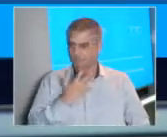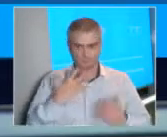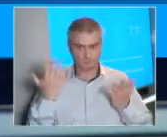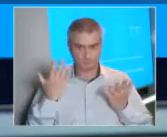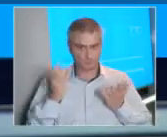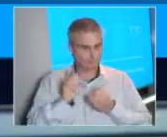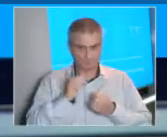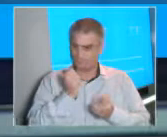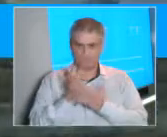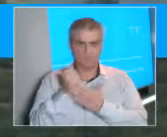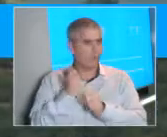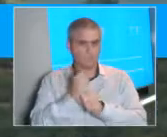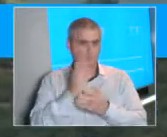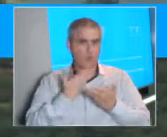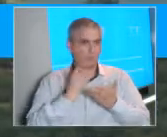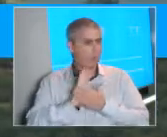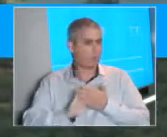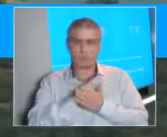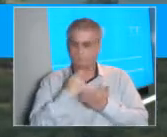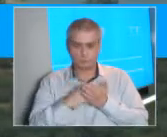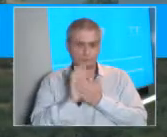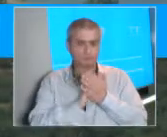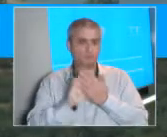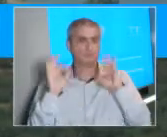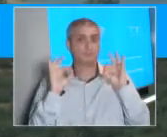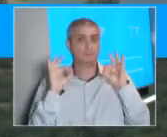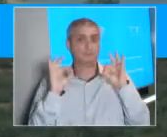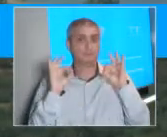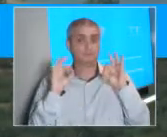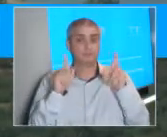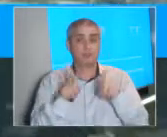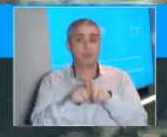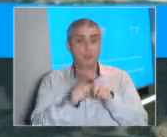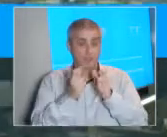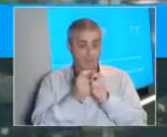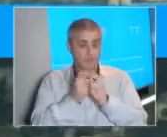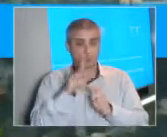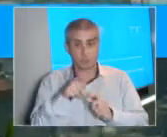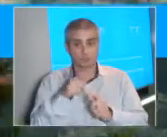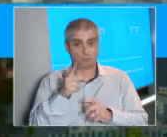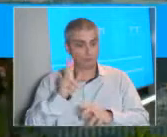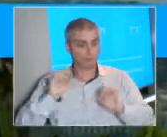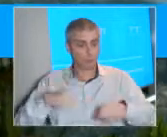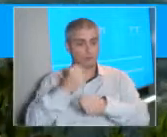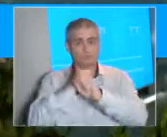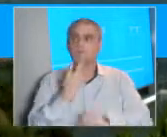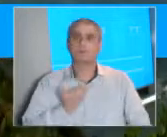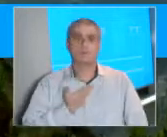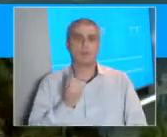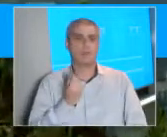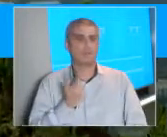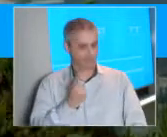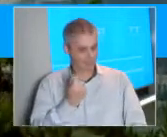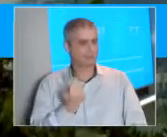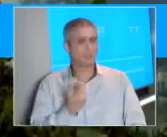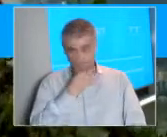בגדול נפרדו מהעובדים ולא קיבלו כלום, כן? לא פיצויים ולא נעליים. באותם חברות שיש להם יד על השלטר, מקבלים הרבה. עכשיו, זה